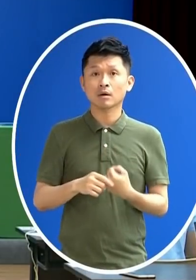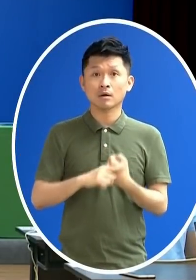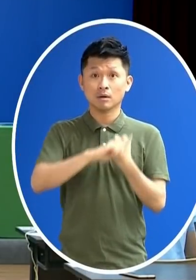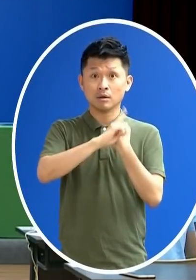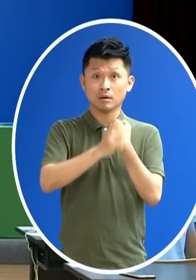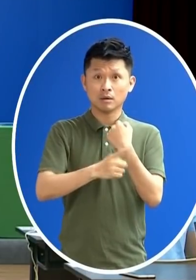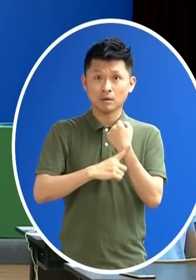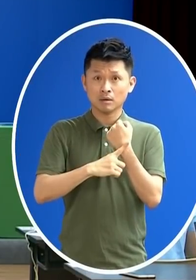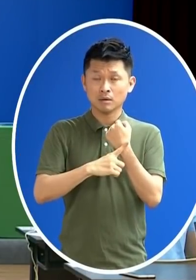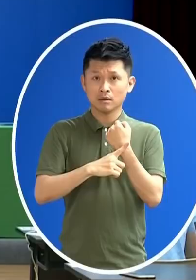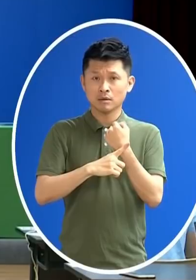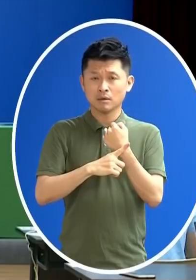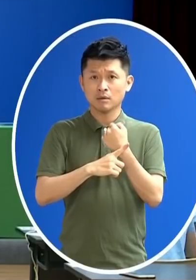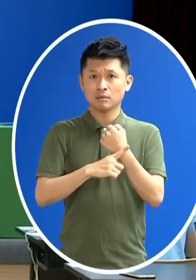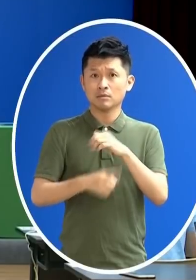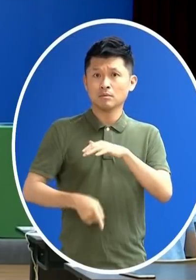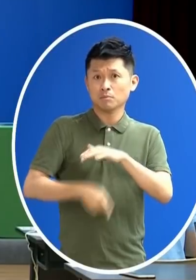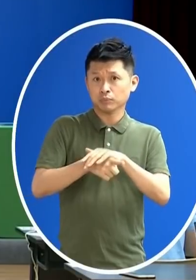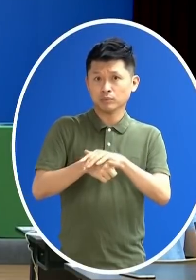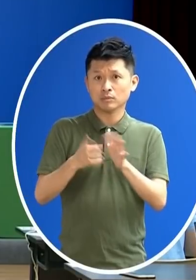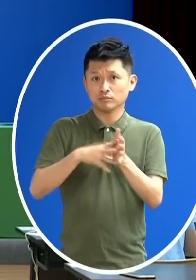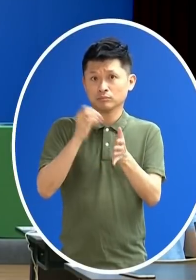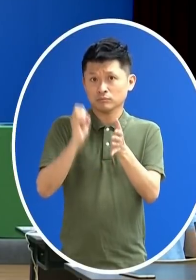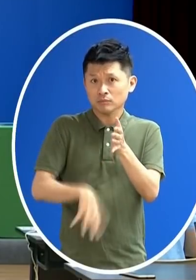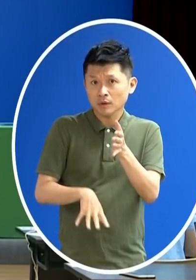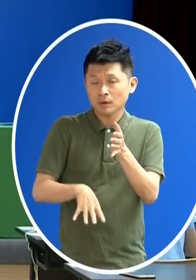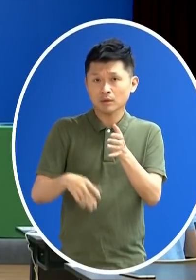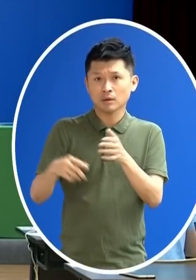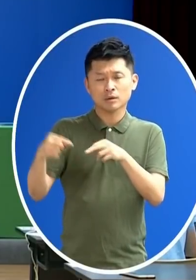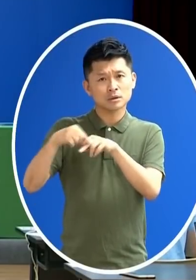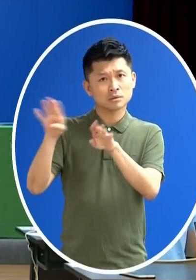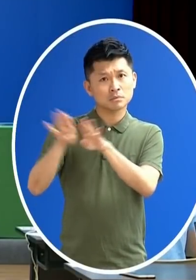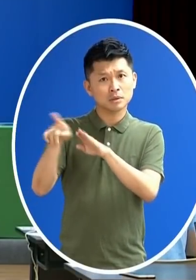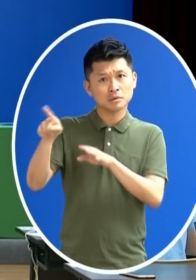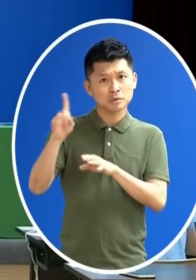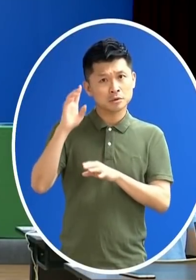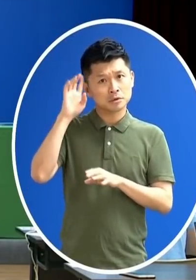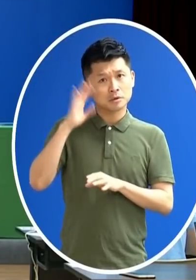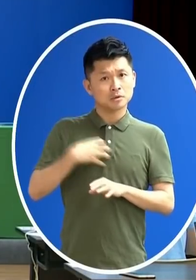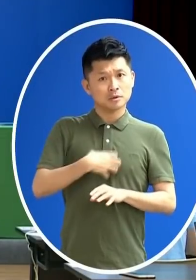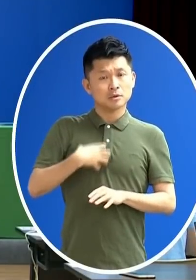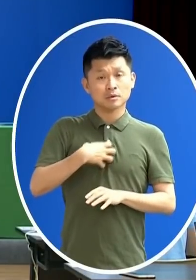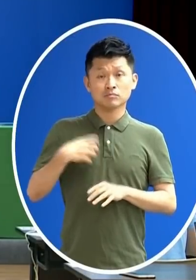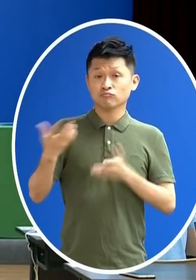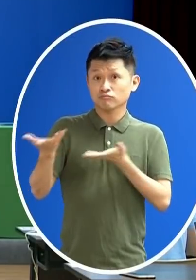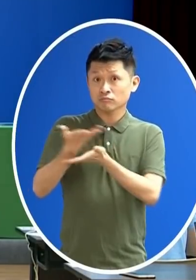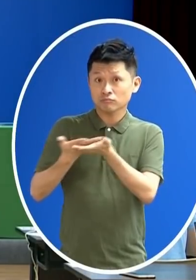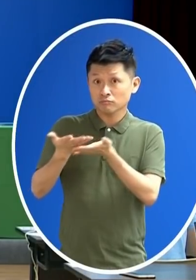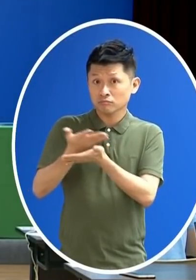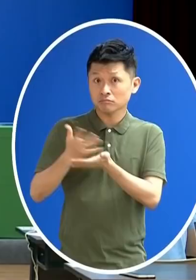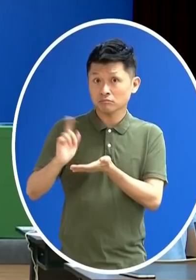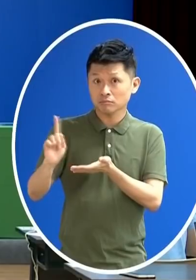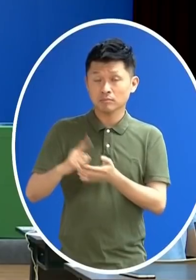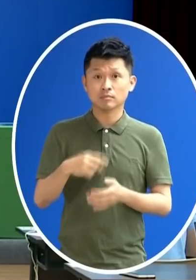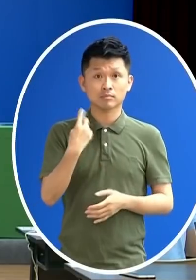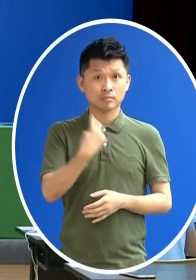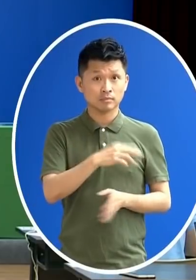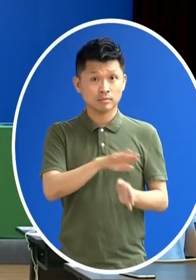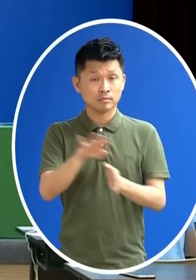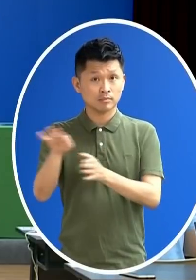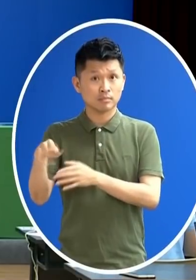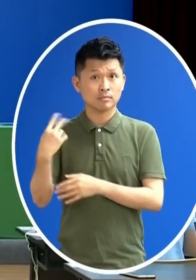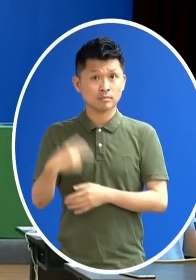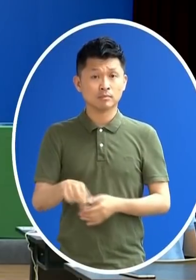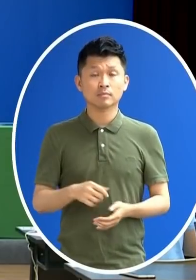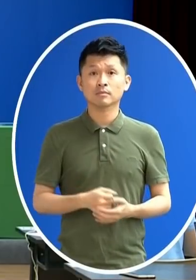违法撤销，那目前跟金门那边的沟通如何这样？然后另外一个想要问的是WHA 的部分，就是我们已